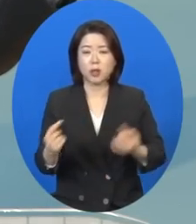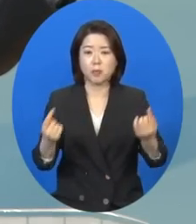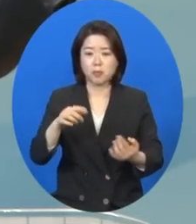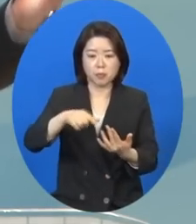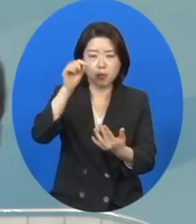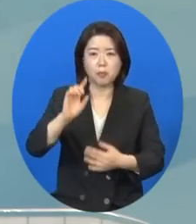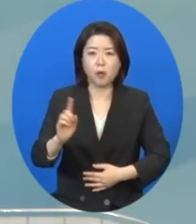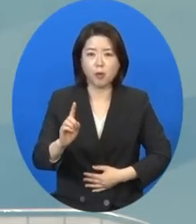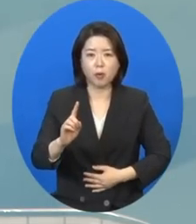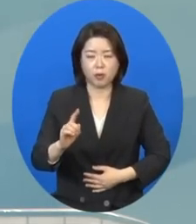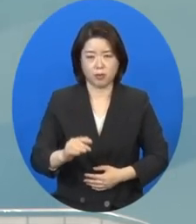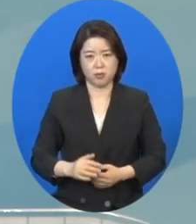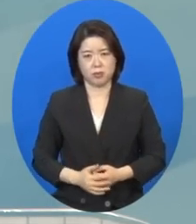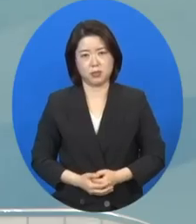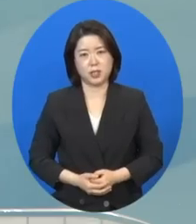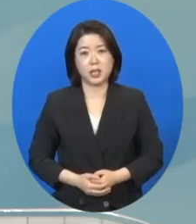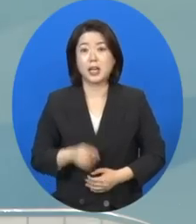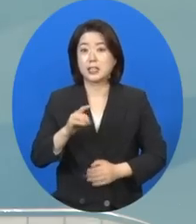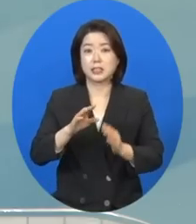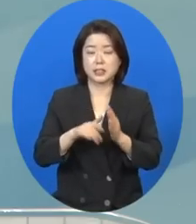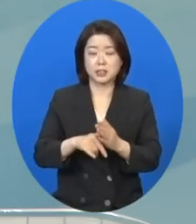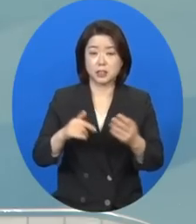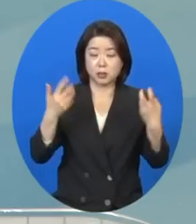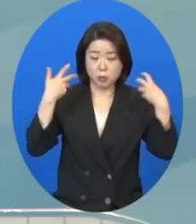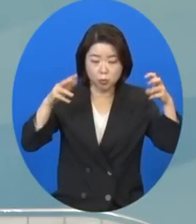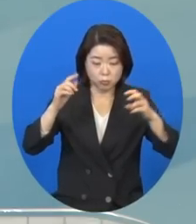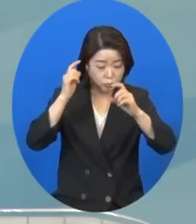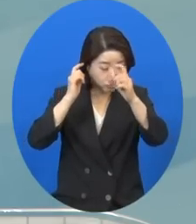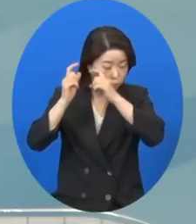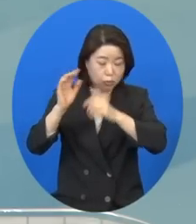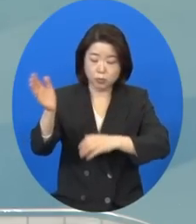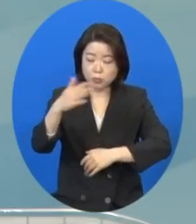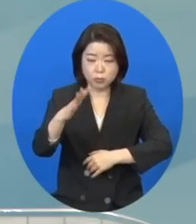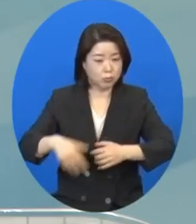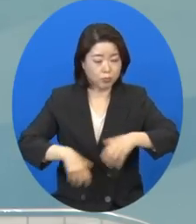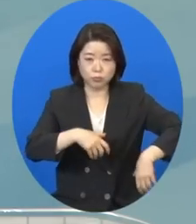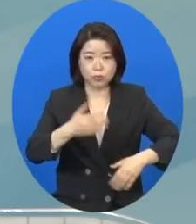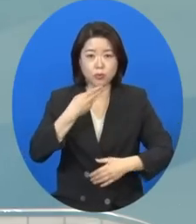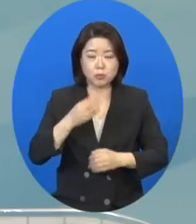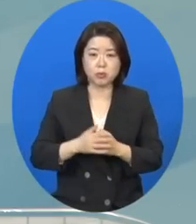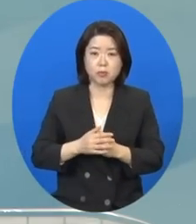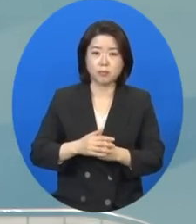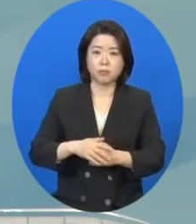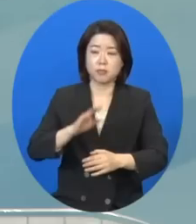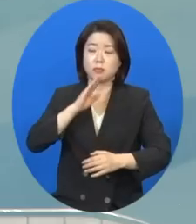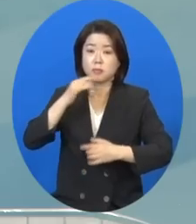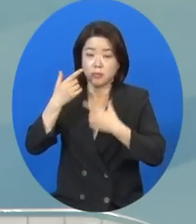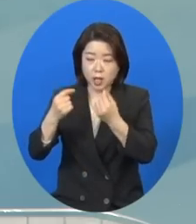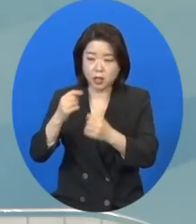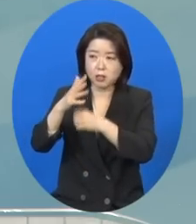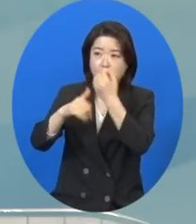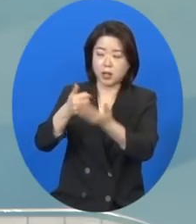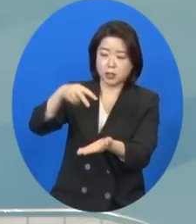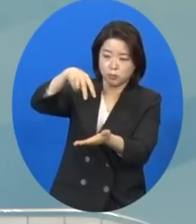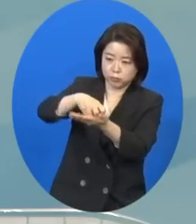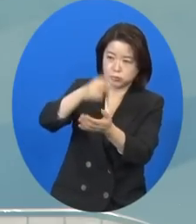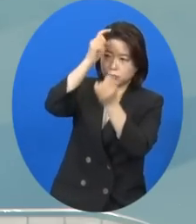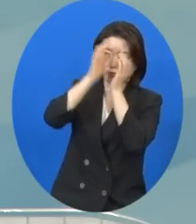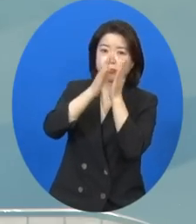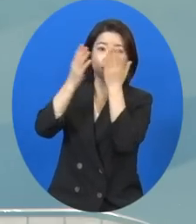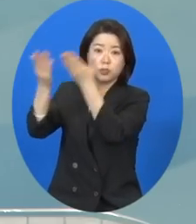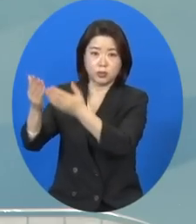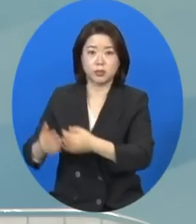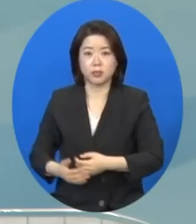거죠 그때 다니엘은요 고민하지 않고 당연히 하나님께 무릎을 꿇습니다 기도를 드리는 거예요